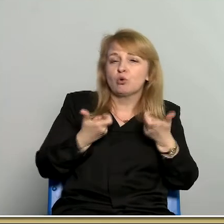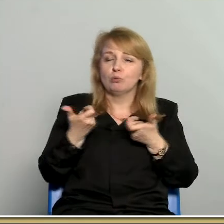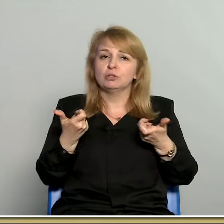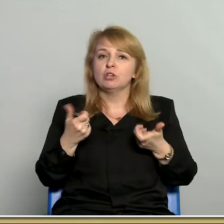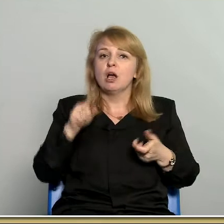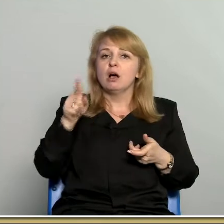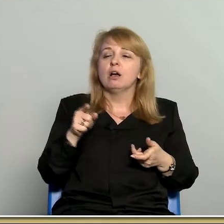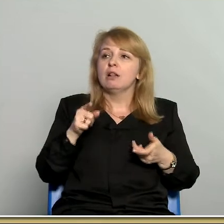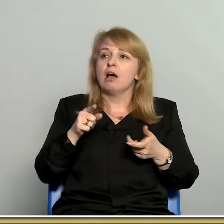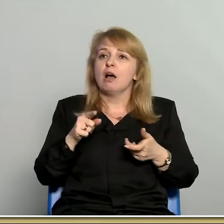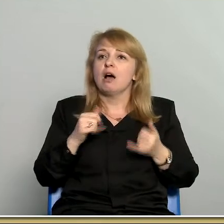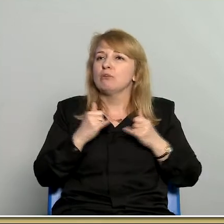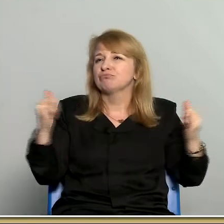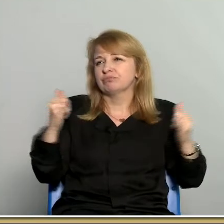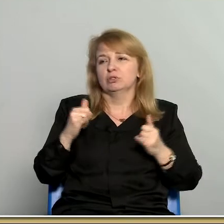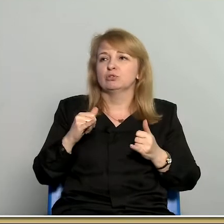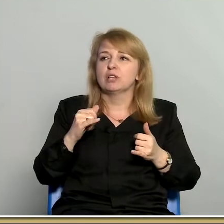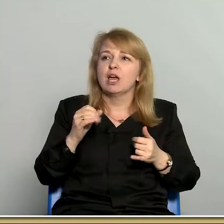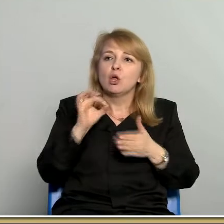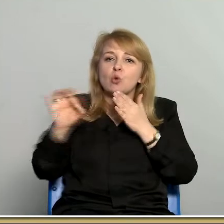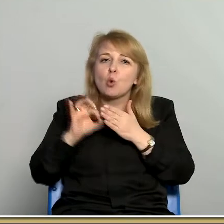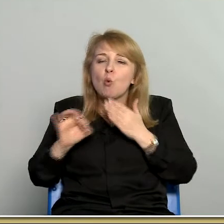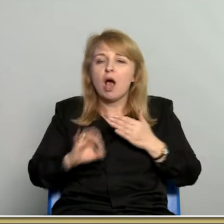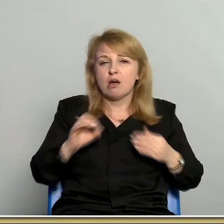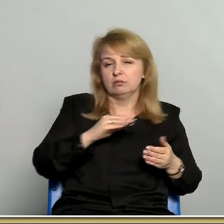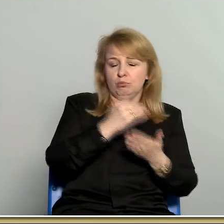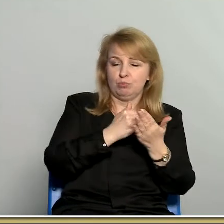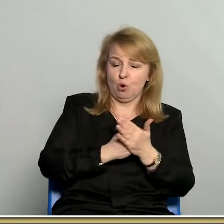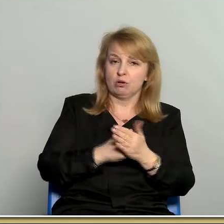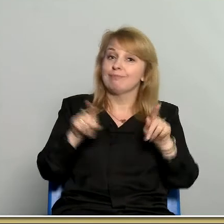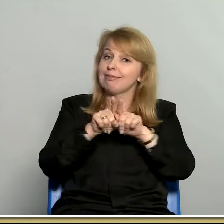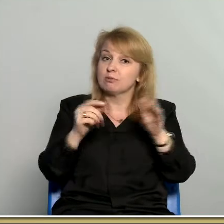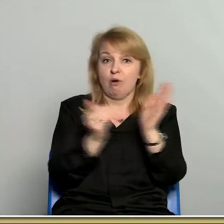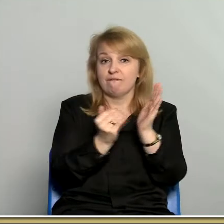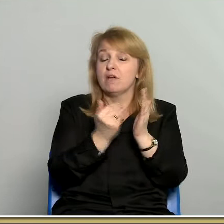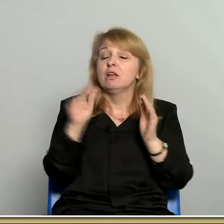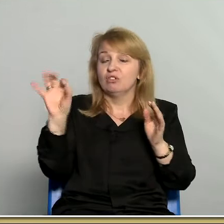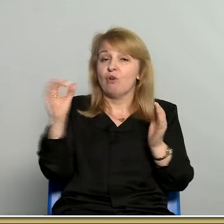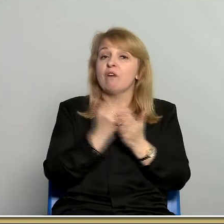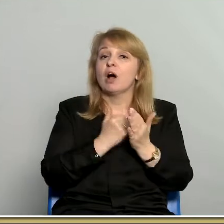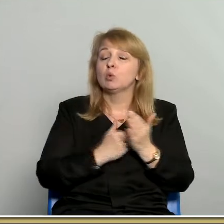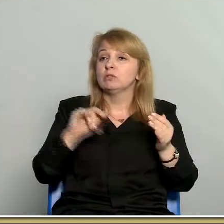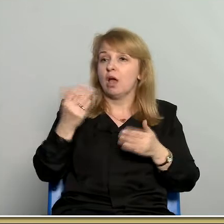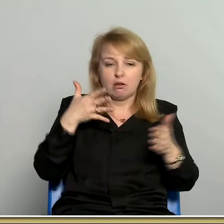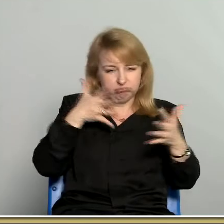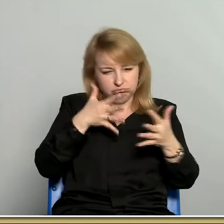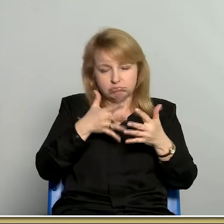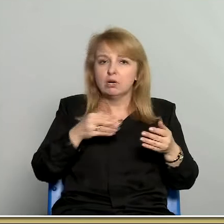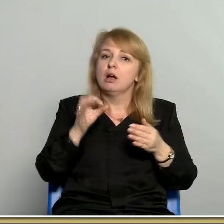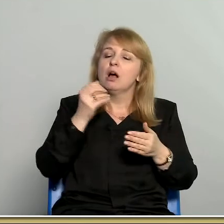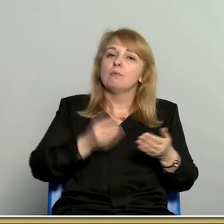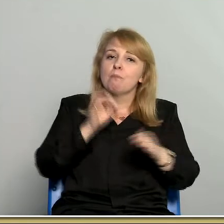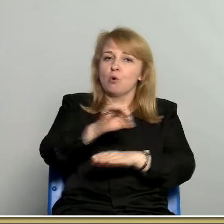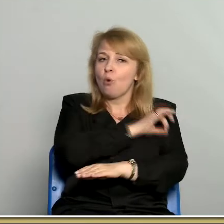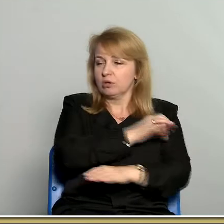poszczególne części uszczegółowienia programu, jak również kryteria oceny projektów. 11 maja